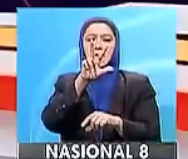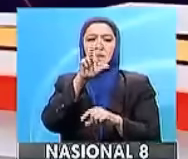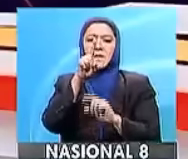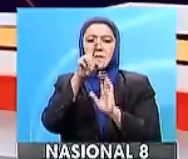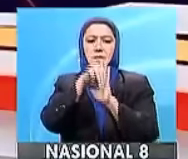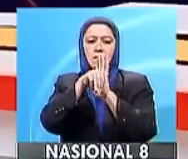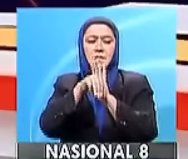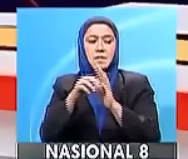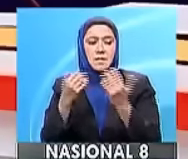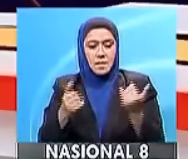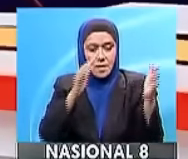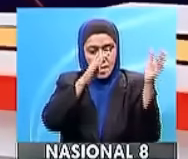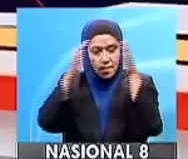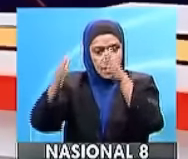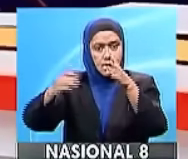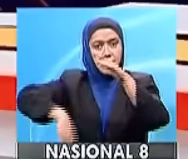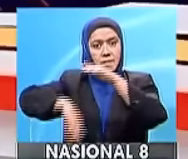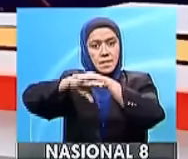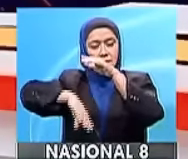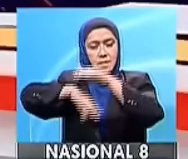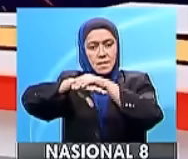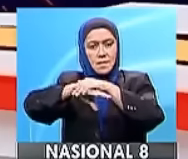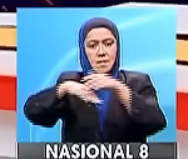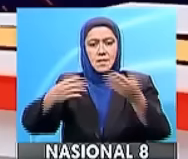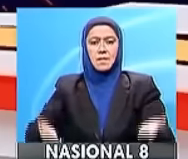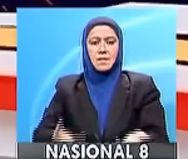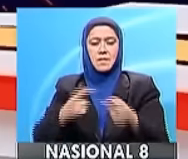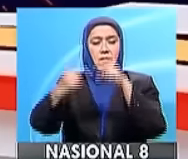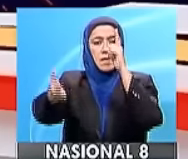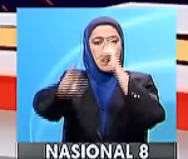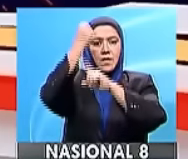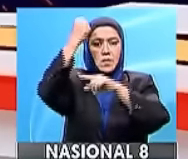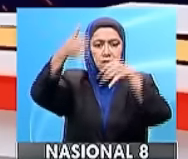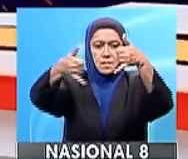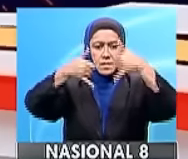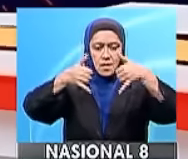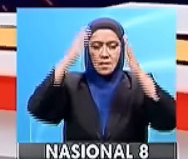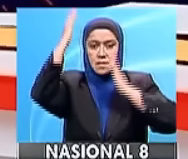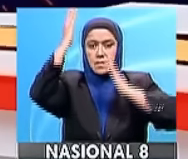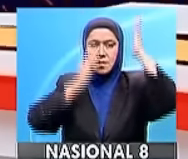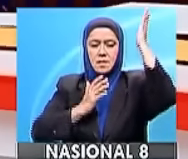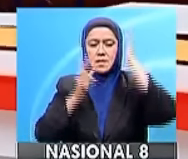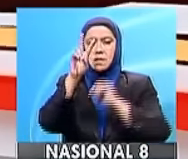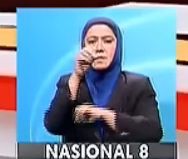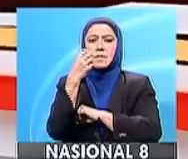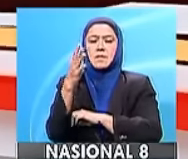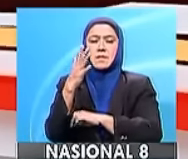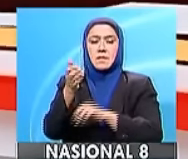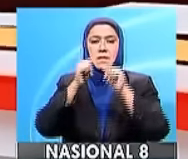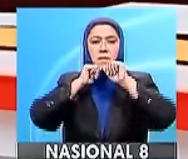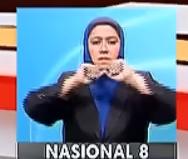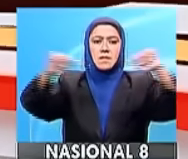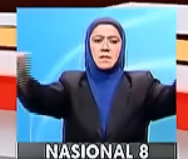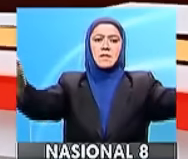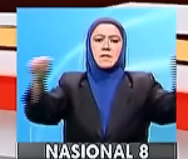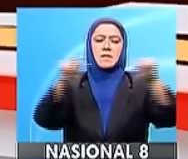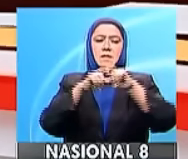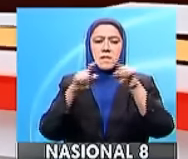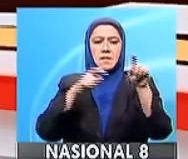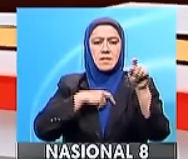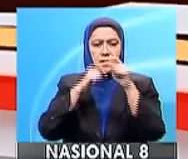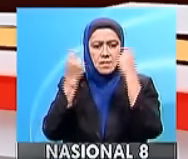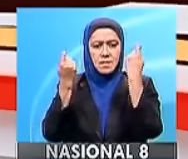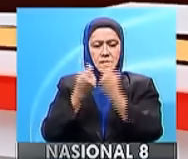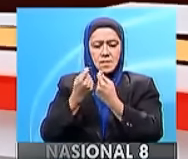Beralih ke perkembangan bola sepak tempatan, juara Piala Malaysia 2015, Selangor akan mengumumkan skuad penuh menjelang awal tahun. Ia